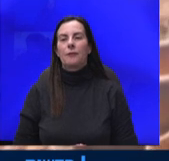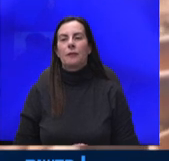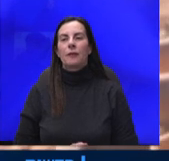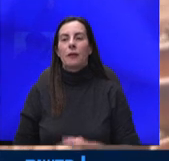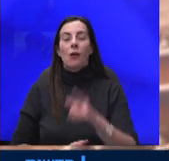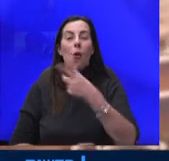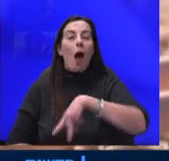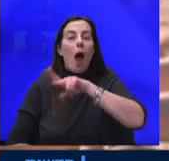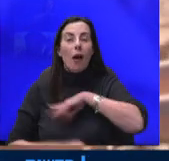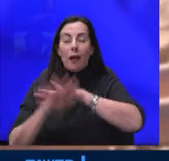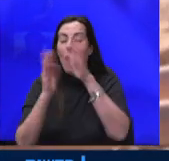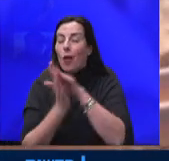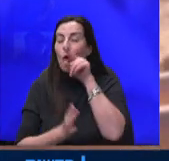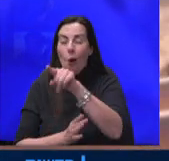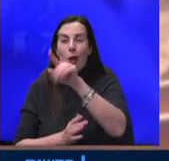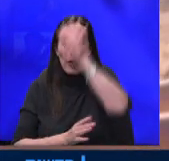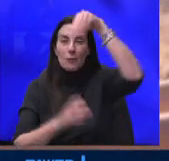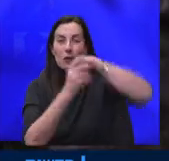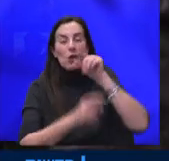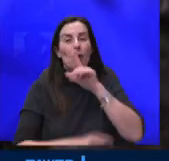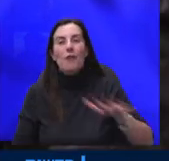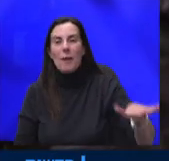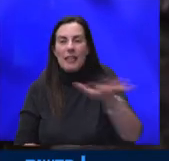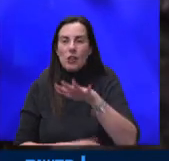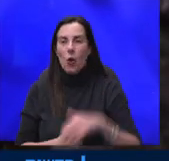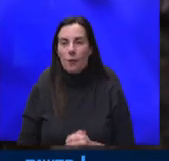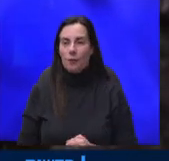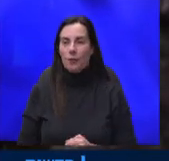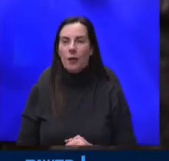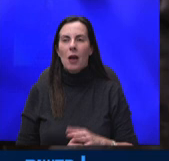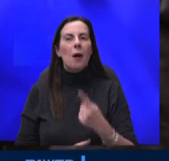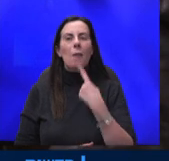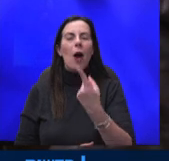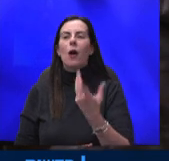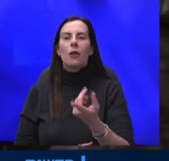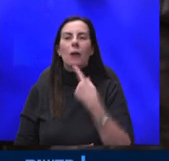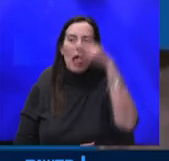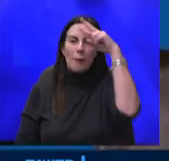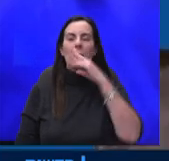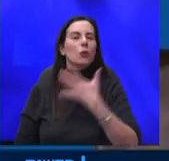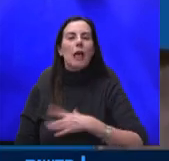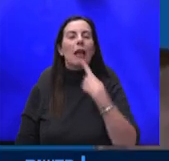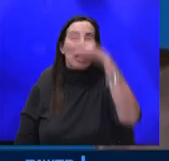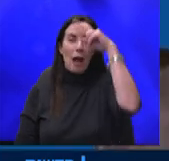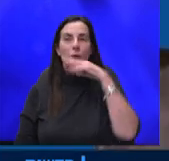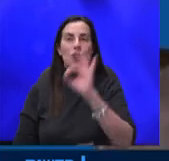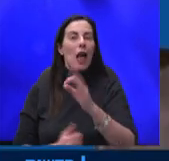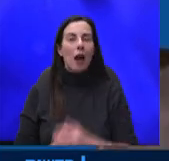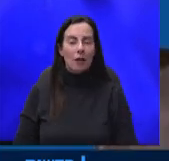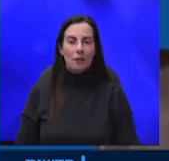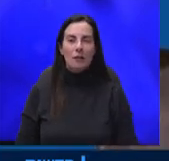אדריכל הנוכחות האיראנית בסוריה ובאזור. מה אתה אומר לו? מה אתה אומר לו? לא